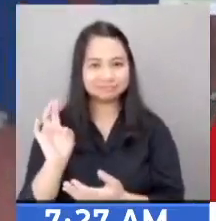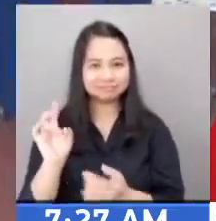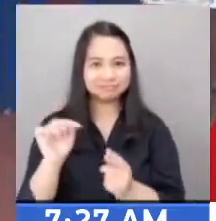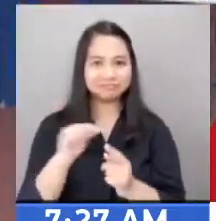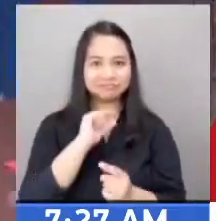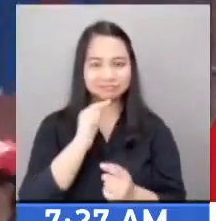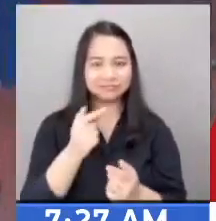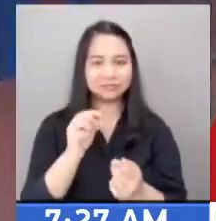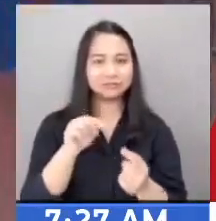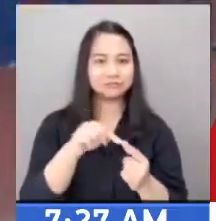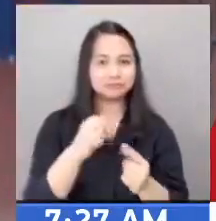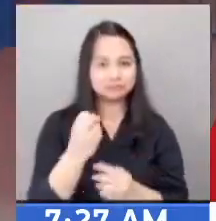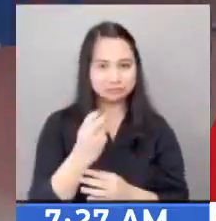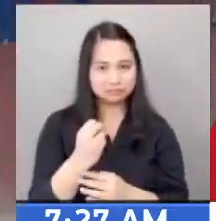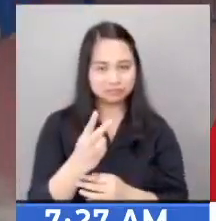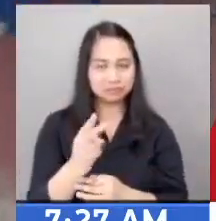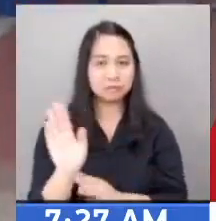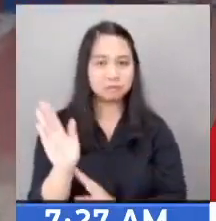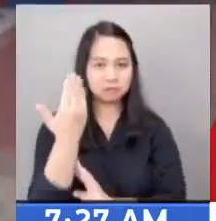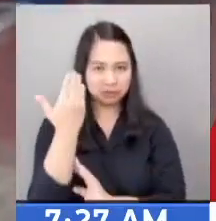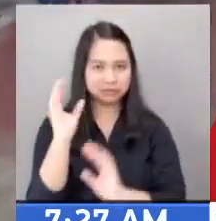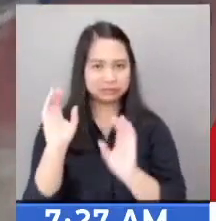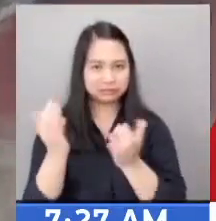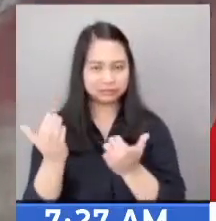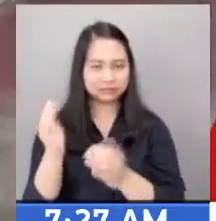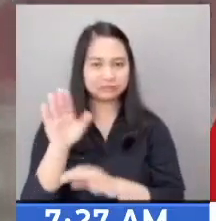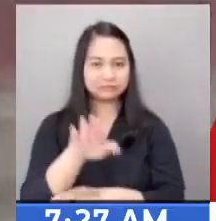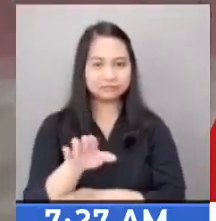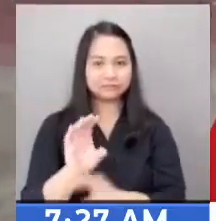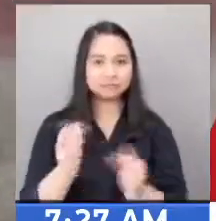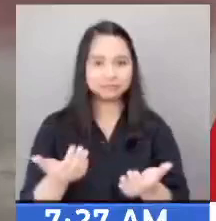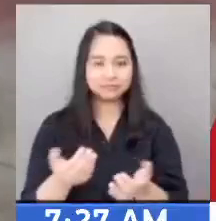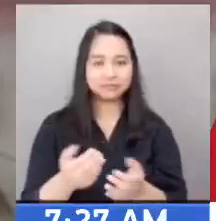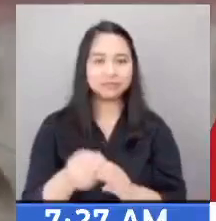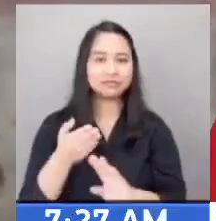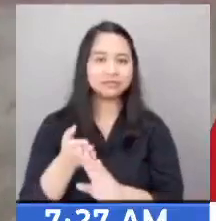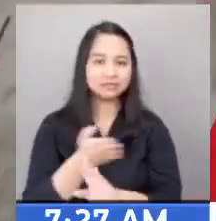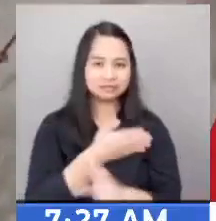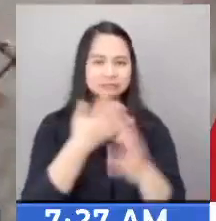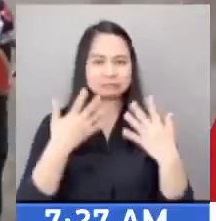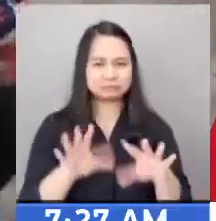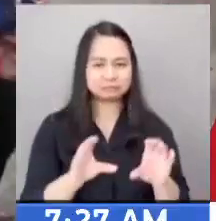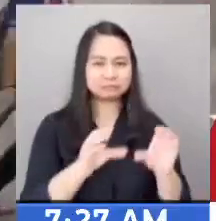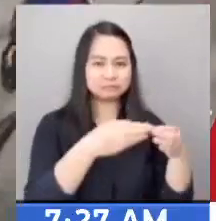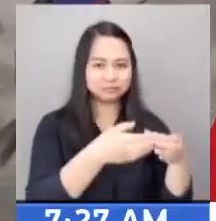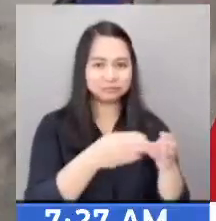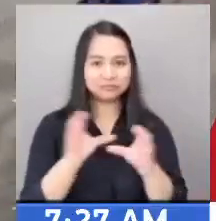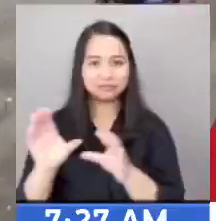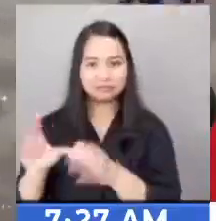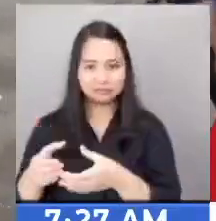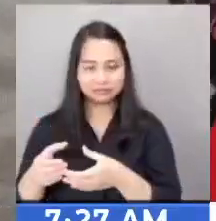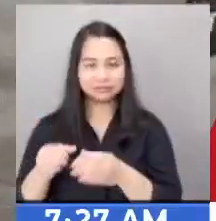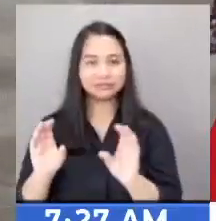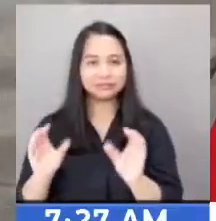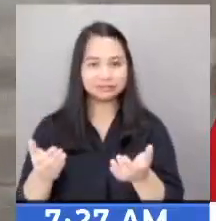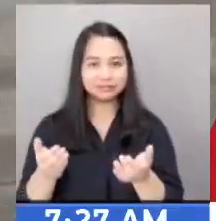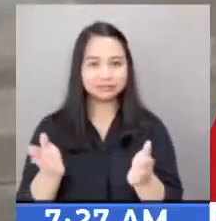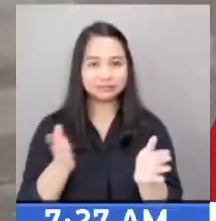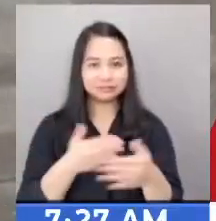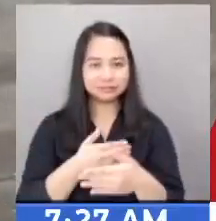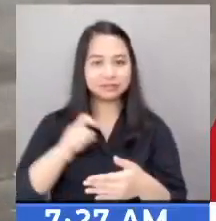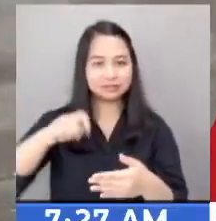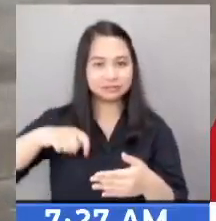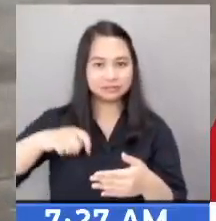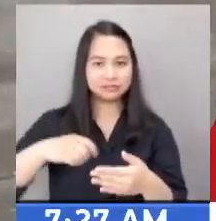afternoon shift. At alam mo, Ivan, bago pa magsimula itong school year, hinati na sa 2 yung ilang sa mga classroom dito para ma-address nga yung kakulangan